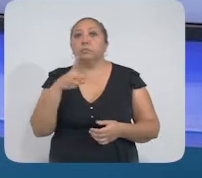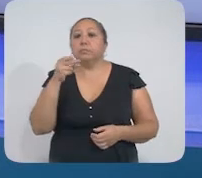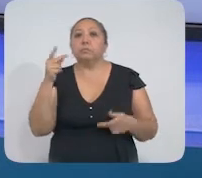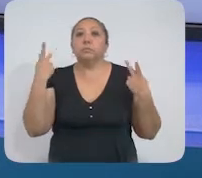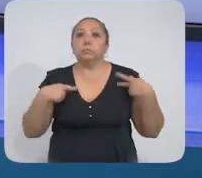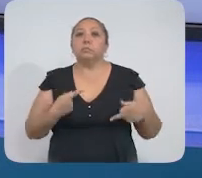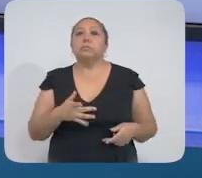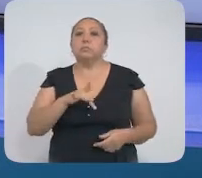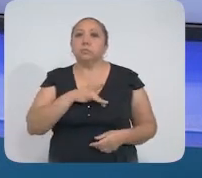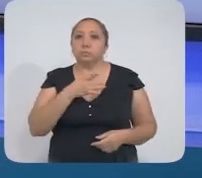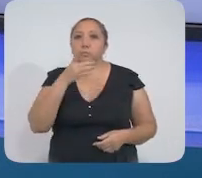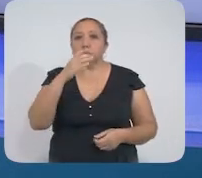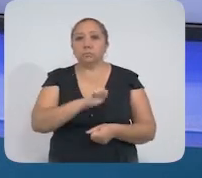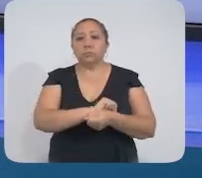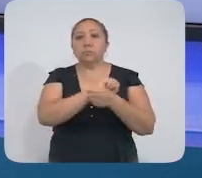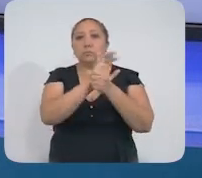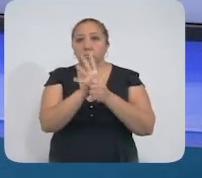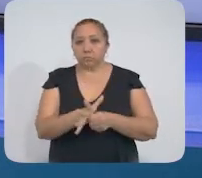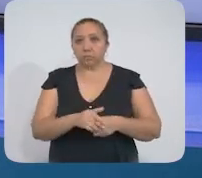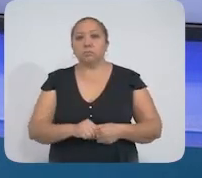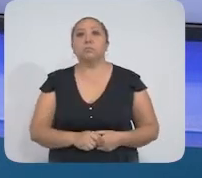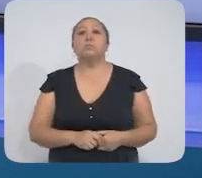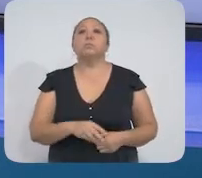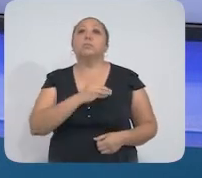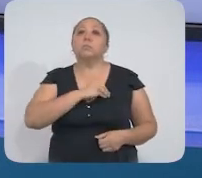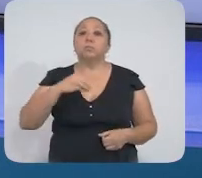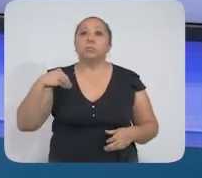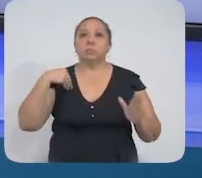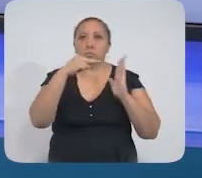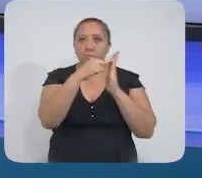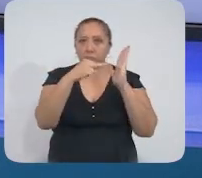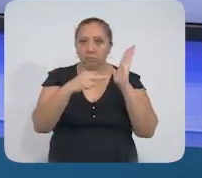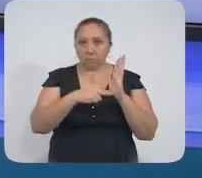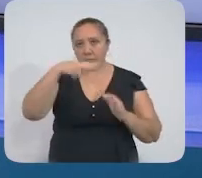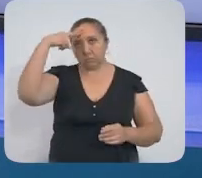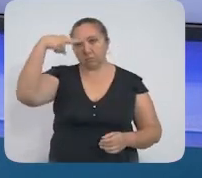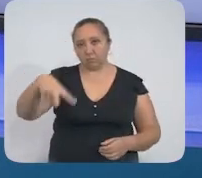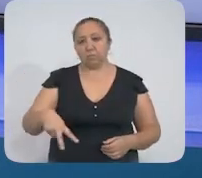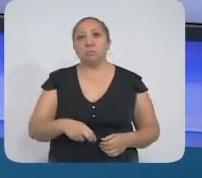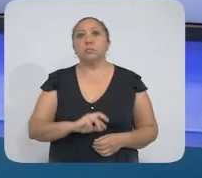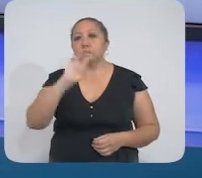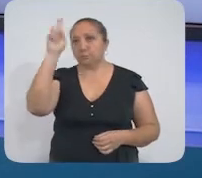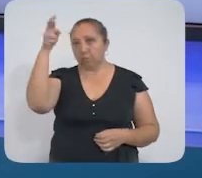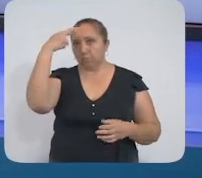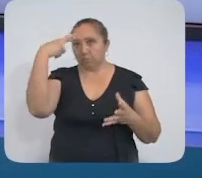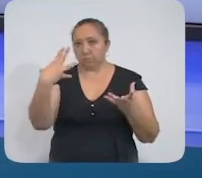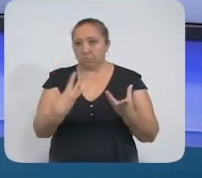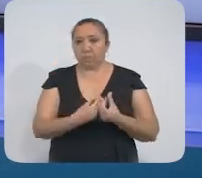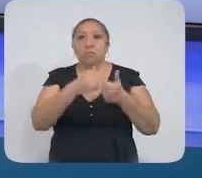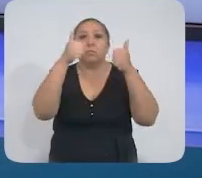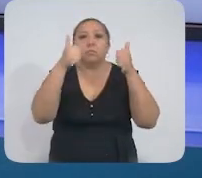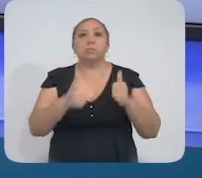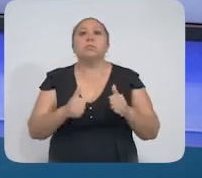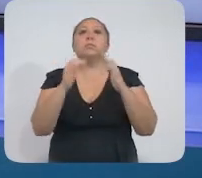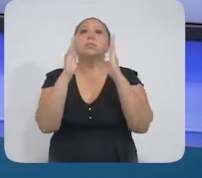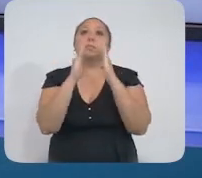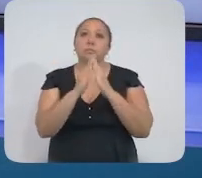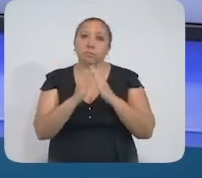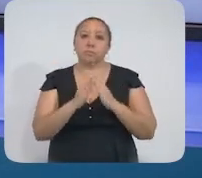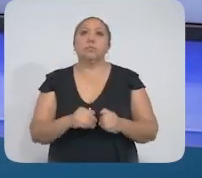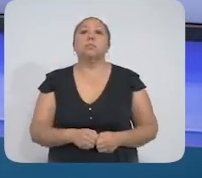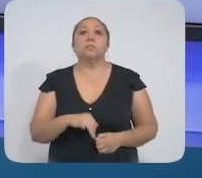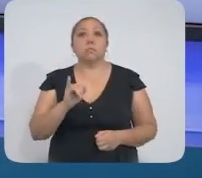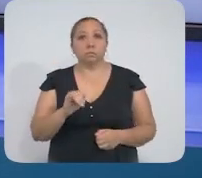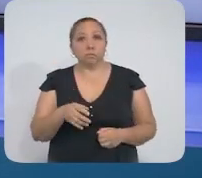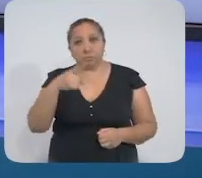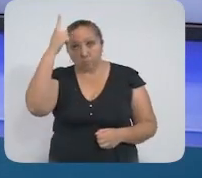Ustakiahilo, mola il tohola u yucatane, mantatano shakaltiko bishubin le kolela, yete tanshe no yantiko le tzakiaho yante nahil tohola lo.